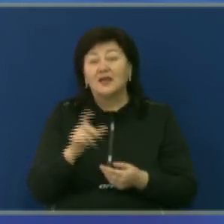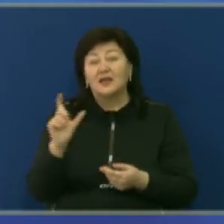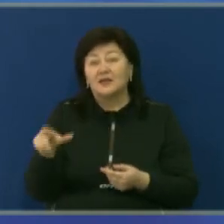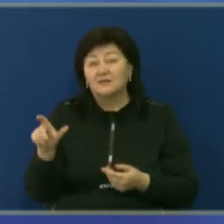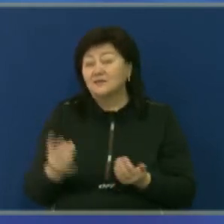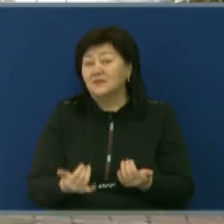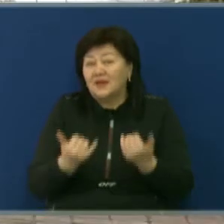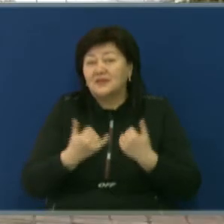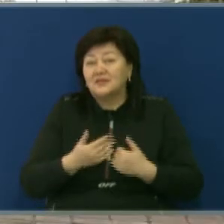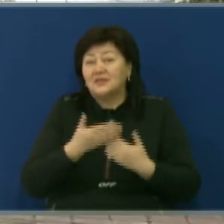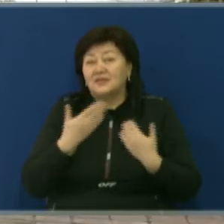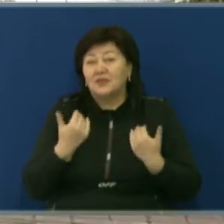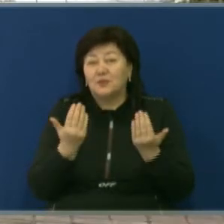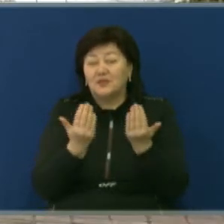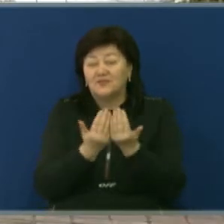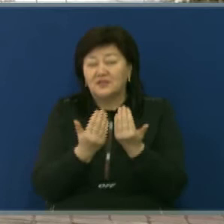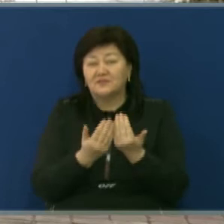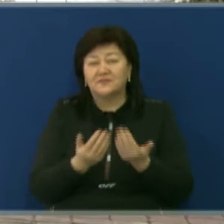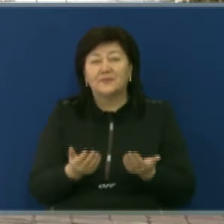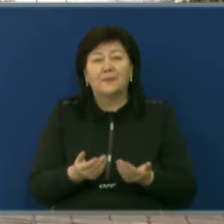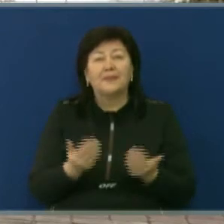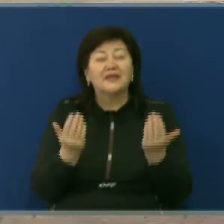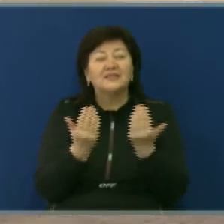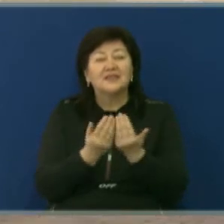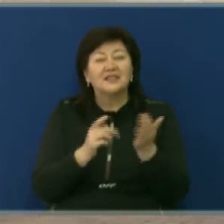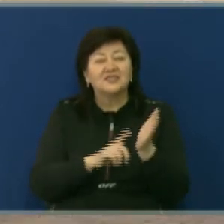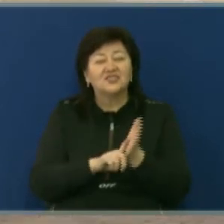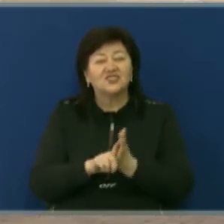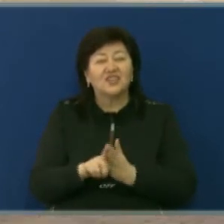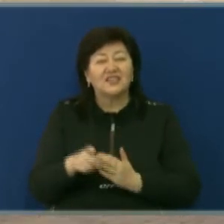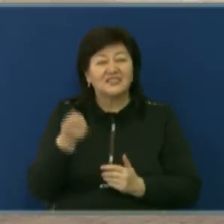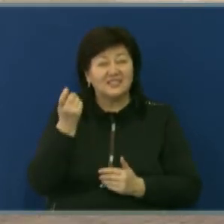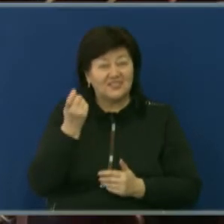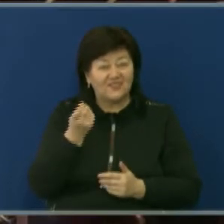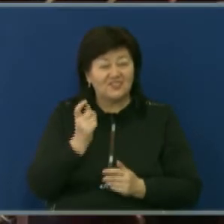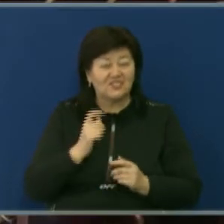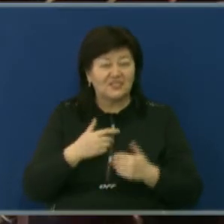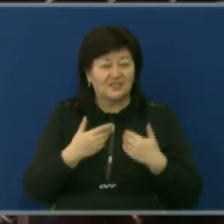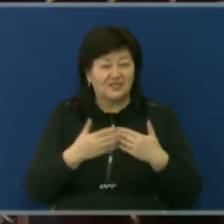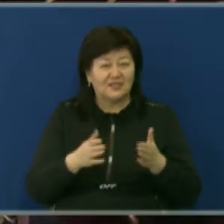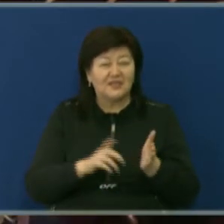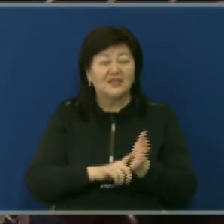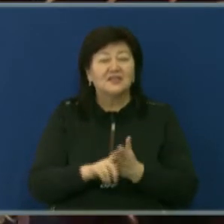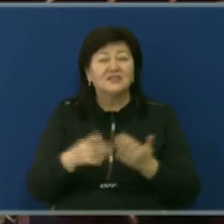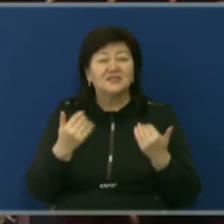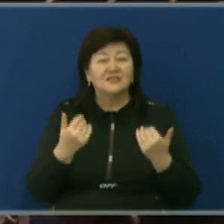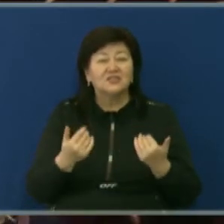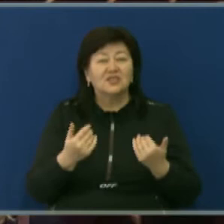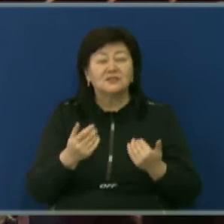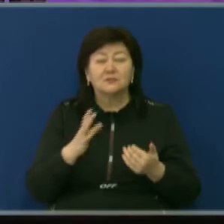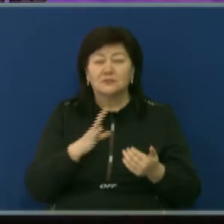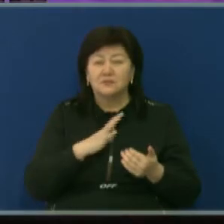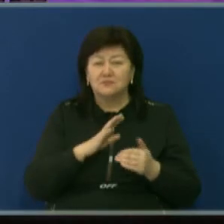зрителей. Не зря говорят, что театр начинается с вешалки. Если раньше в Храме искусства можно было увидеть не только